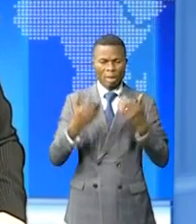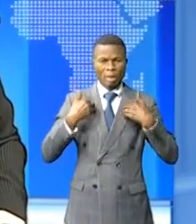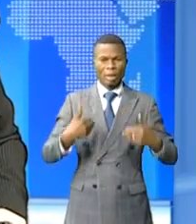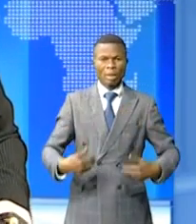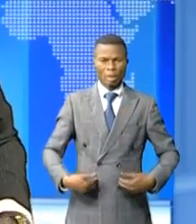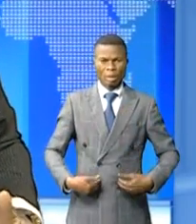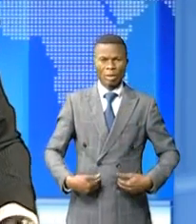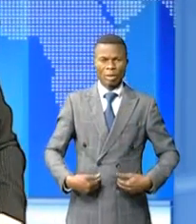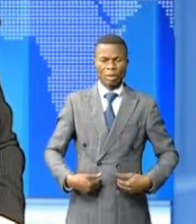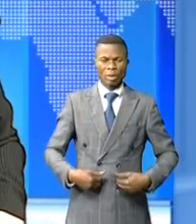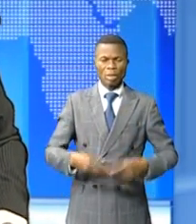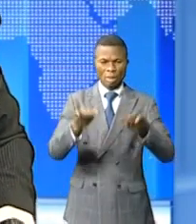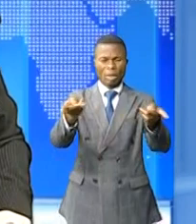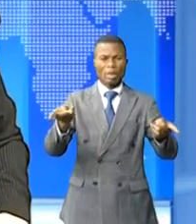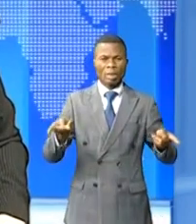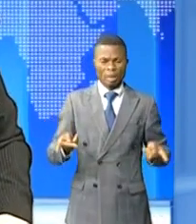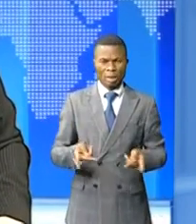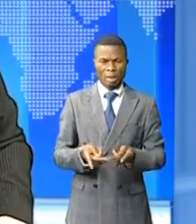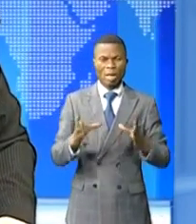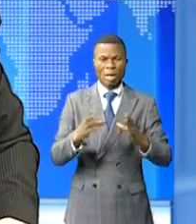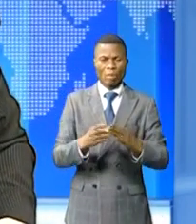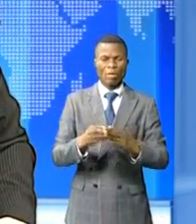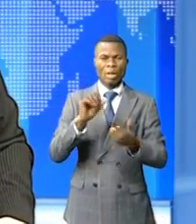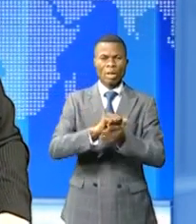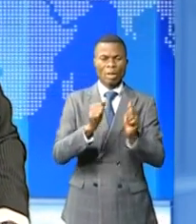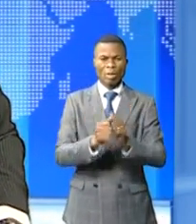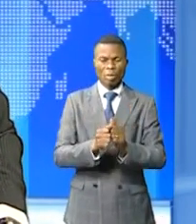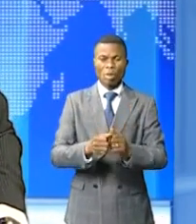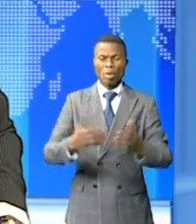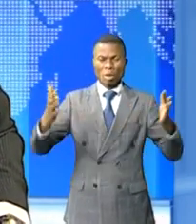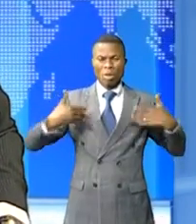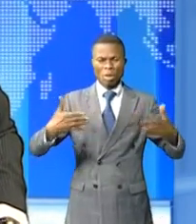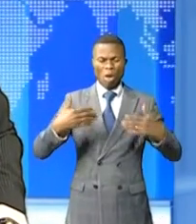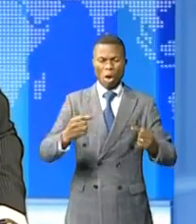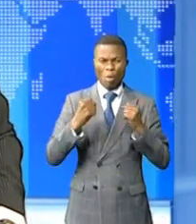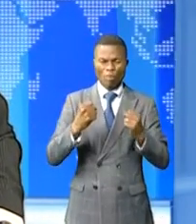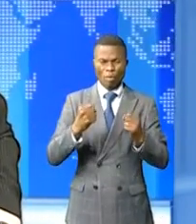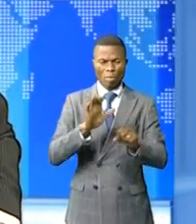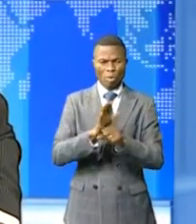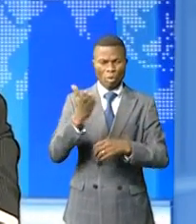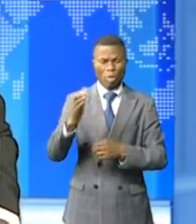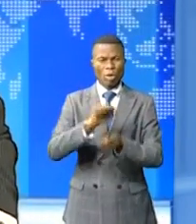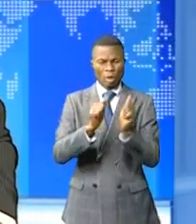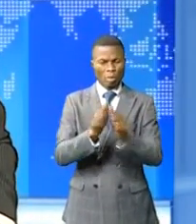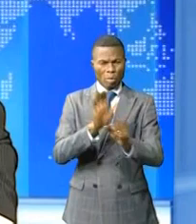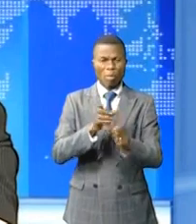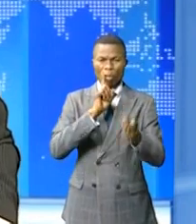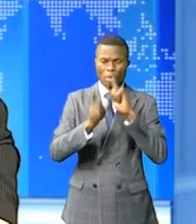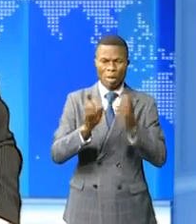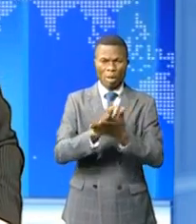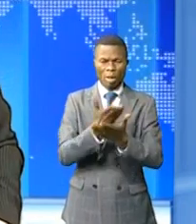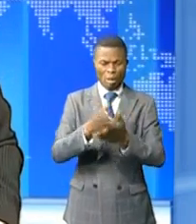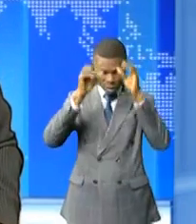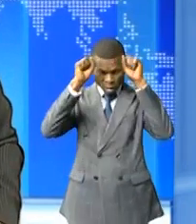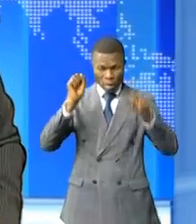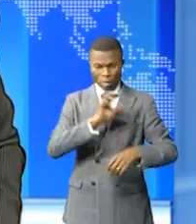santé, l'environnement, avec la question du réchauffement climatique et tant d'autres sujets étaient au cœur des échanges entre le